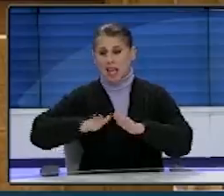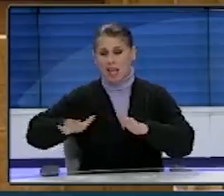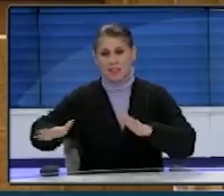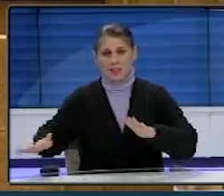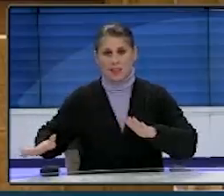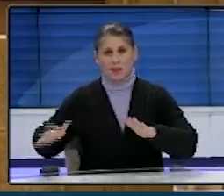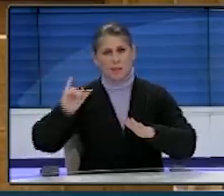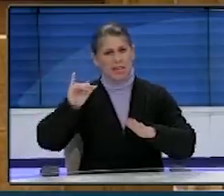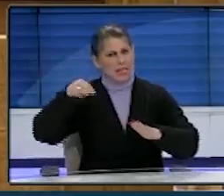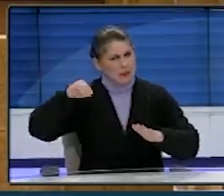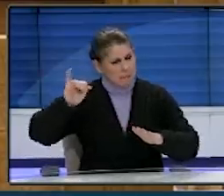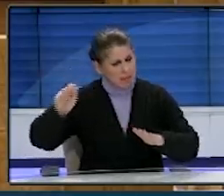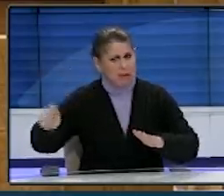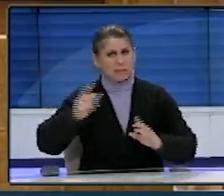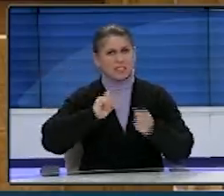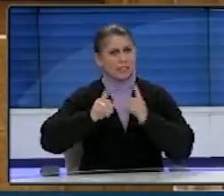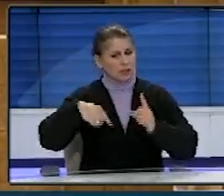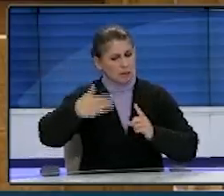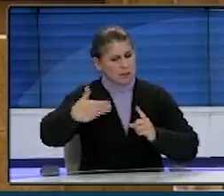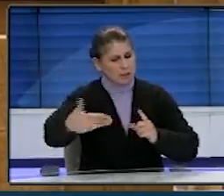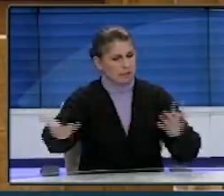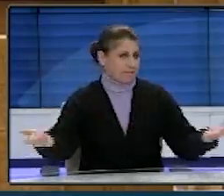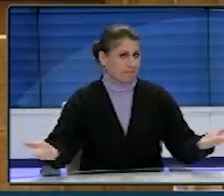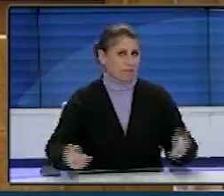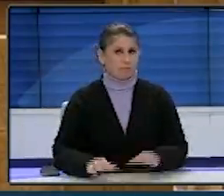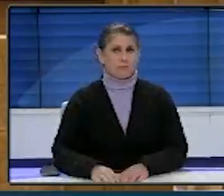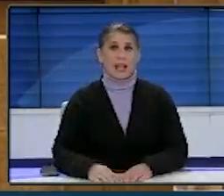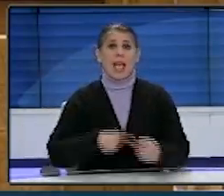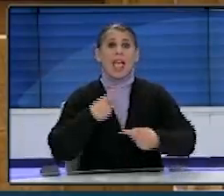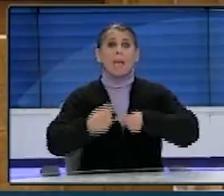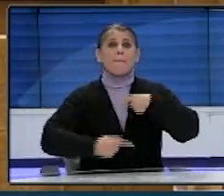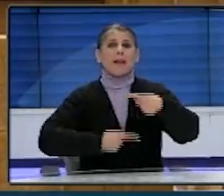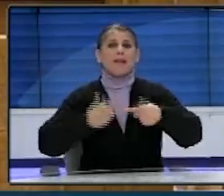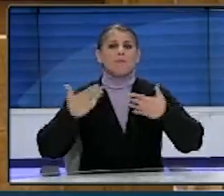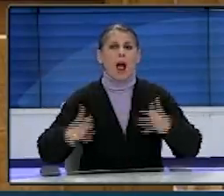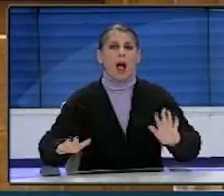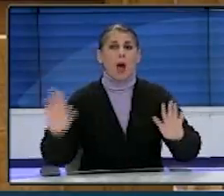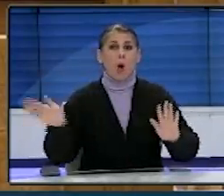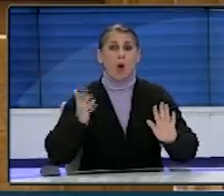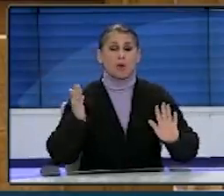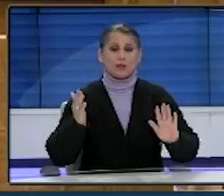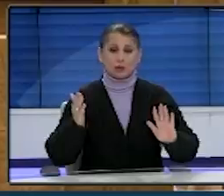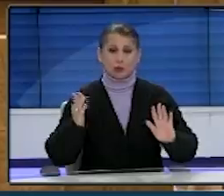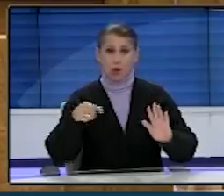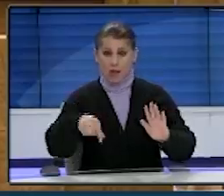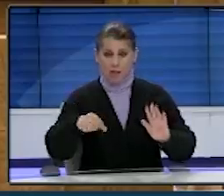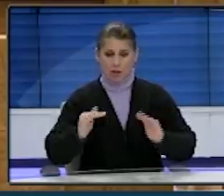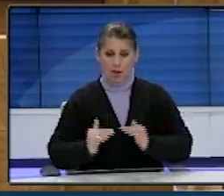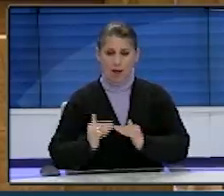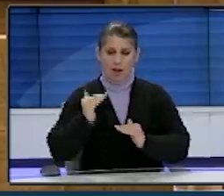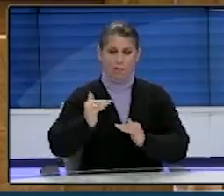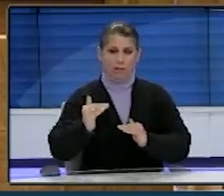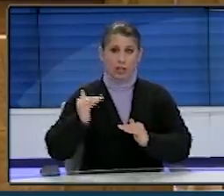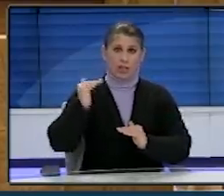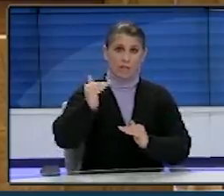Αιγαίου, με τα Ήμια, με τις συμφωνίες που ακολούθησαν. Η πείρα δείχνει ότι όσο ανέβαινε και